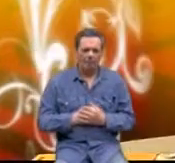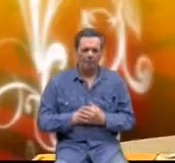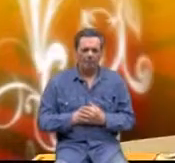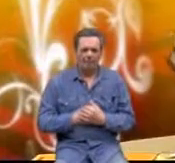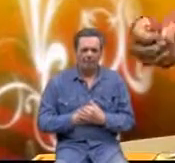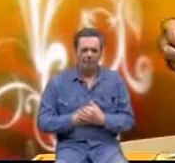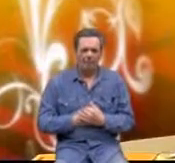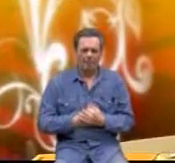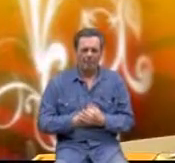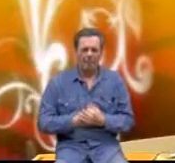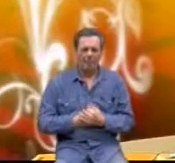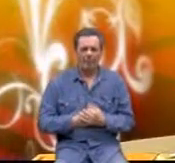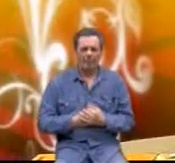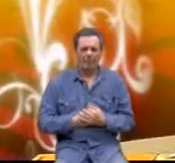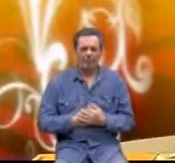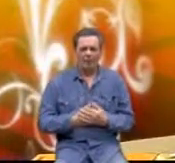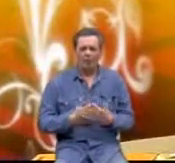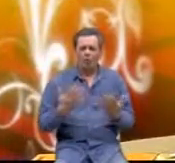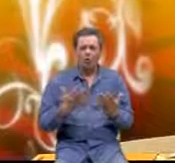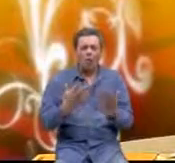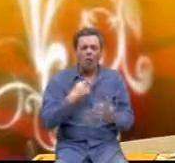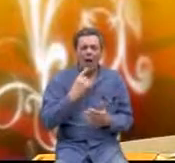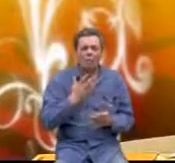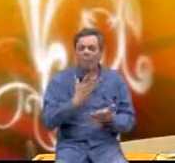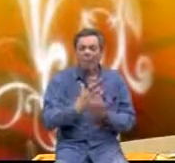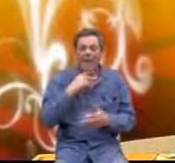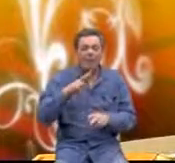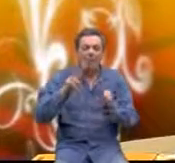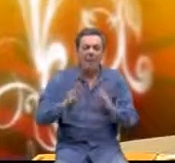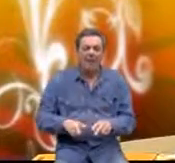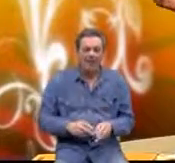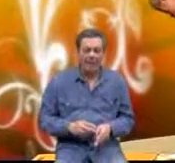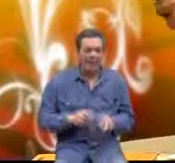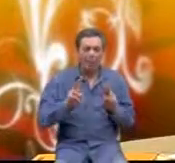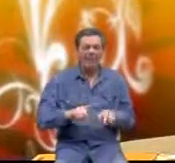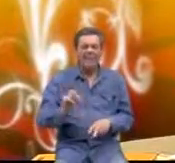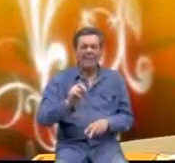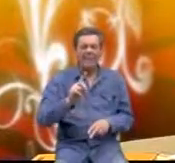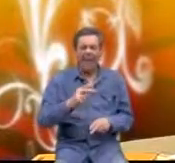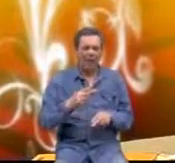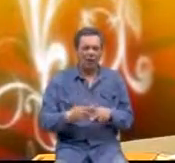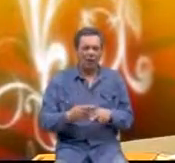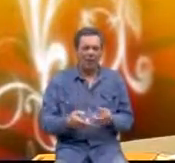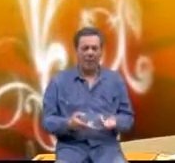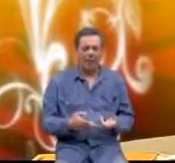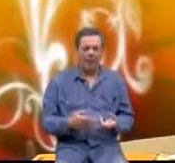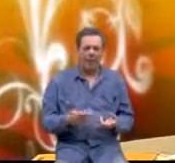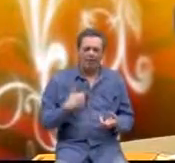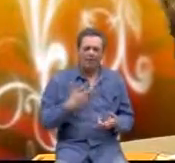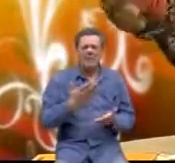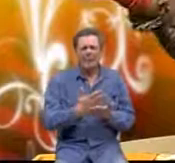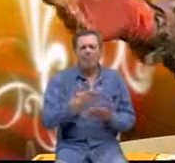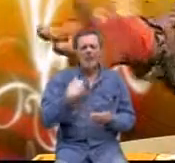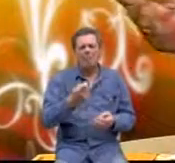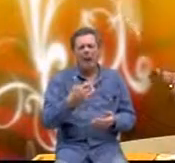da ne volim ono kad, jer sad kad god se kaže, uvijek se nađe opravdanja. Opravdanja nisu rješenja. Opravdanja je samo da se ja malo dalje